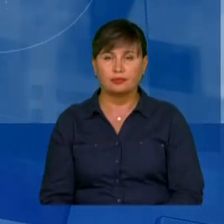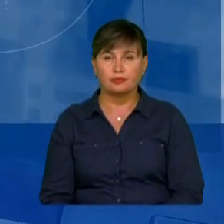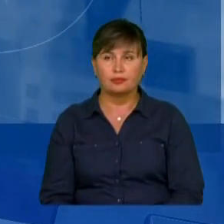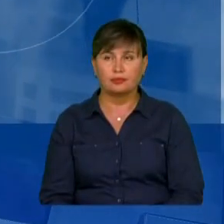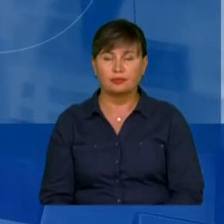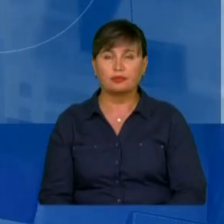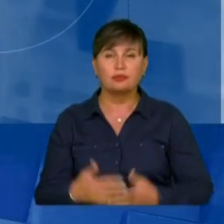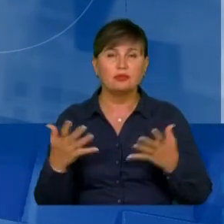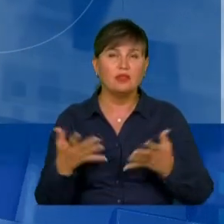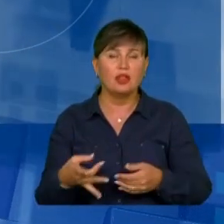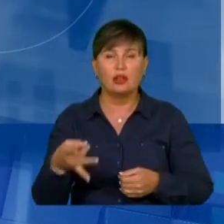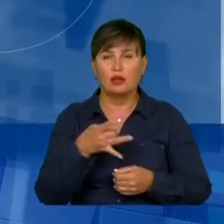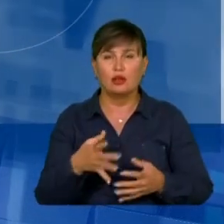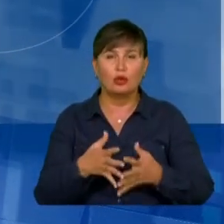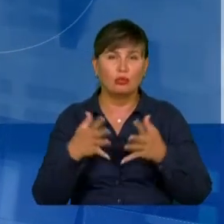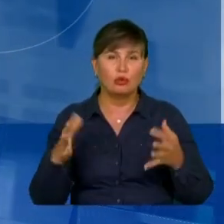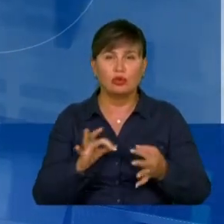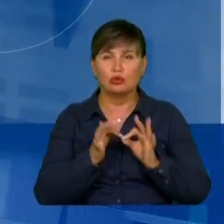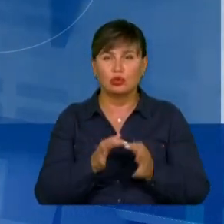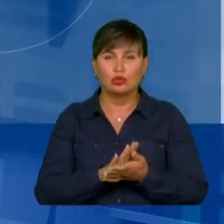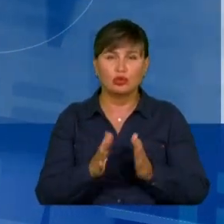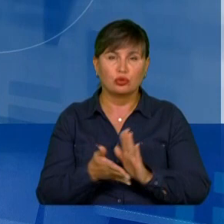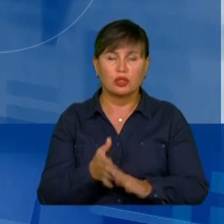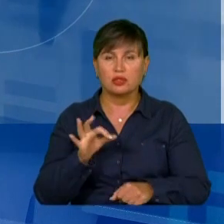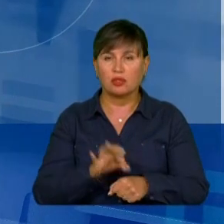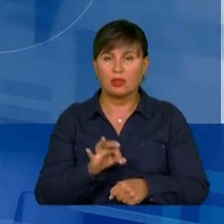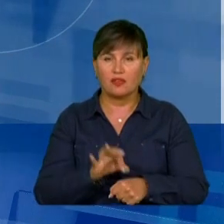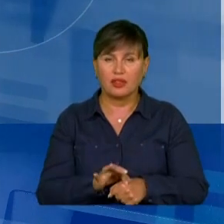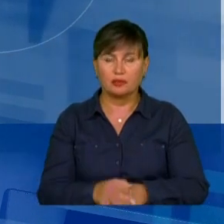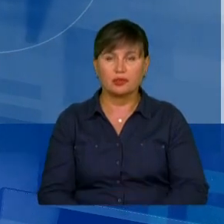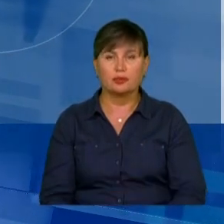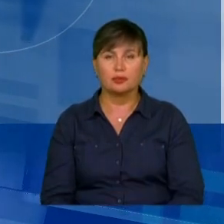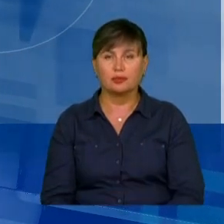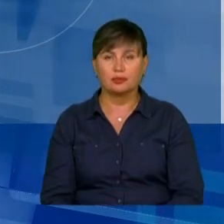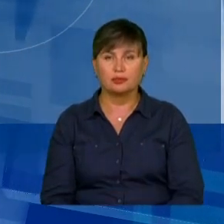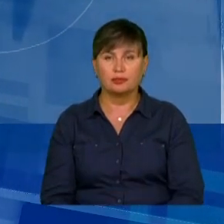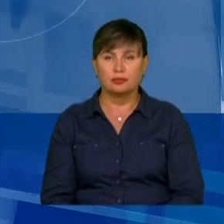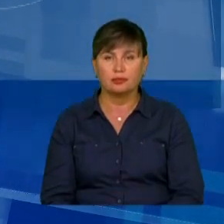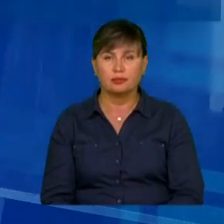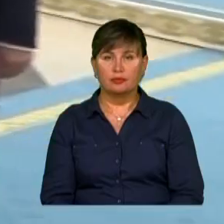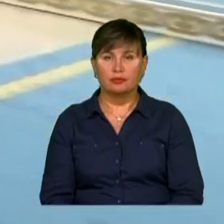В каких регионах наиболее сложная ситуация с заболеваемостью?